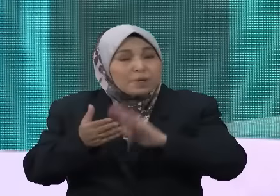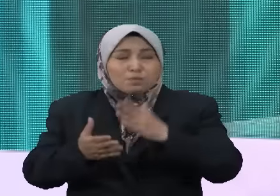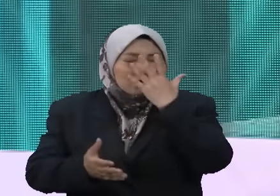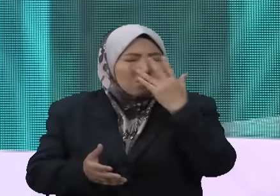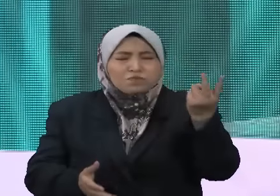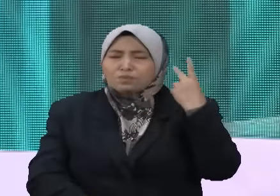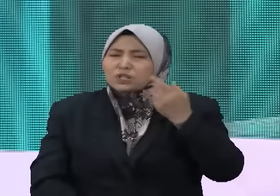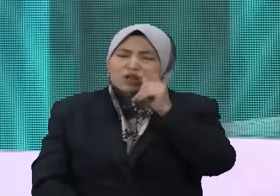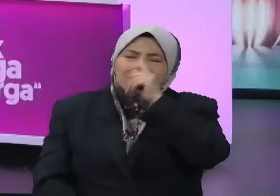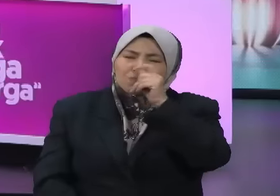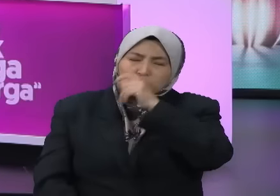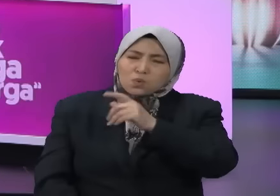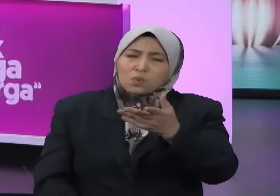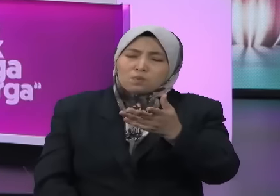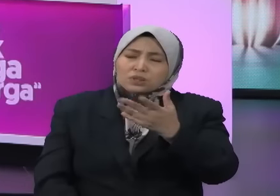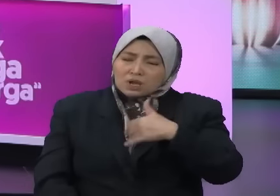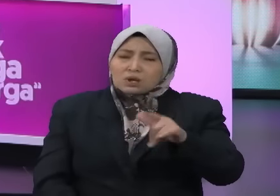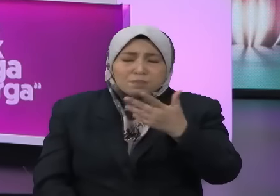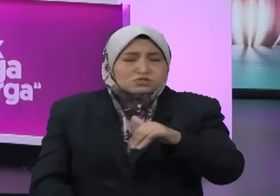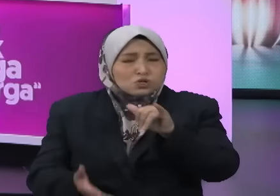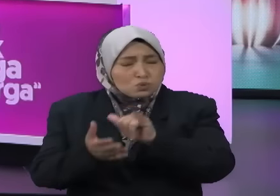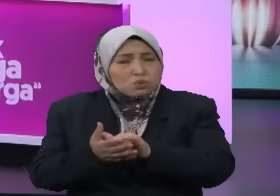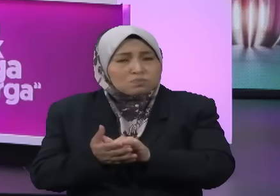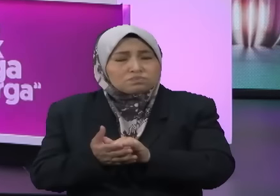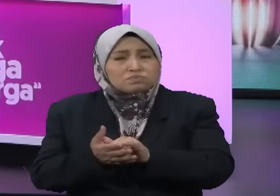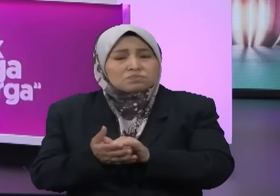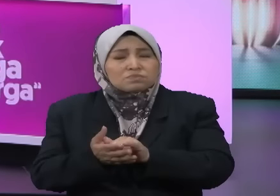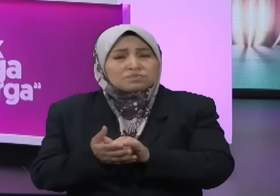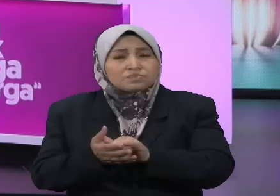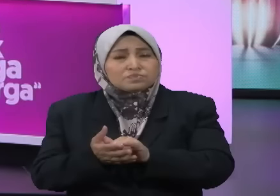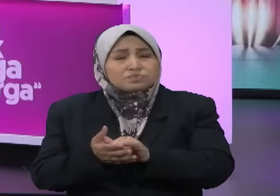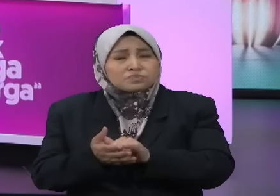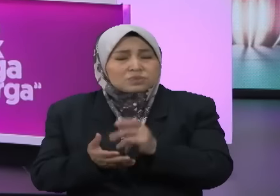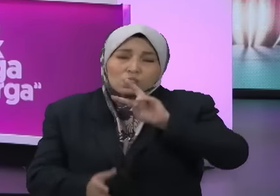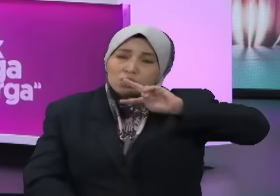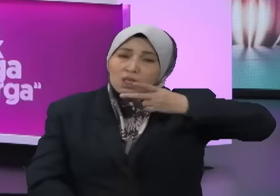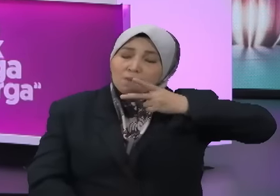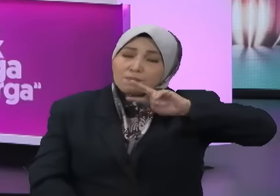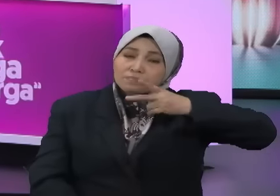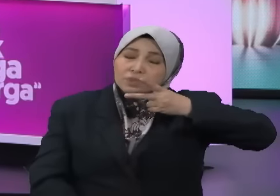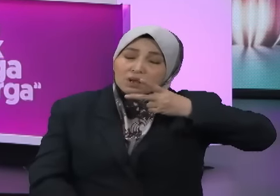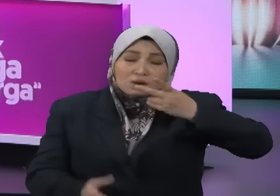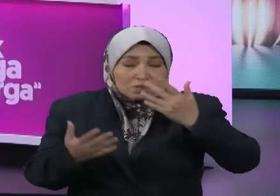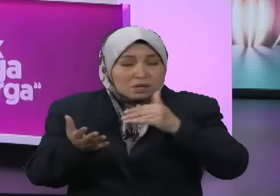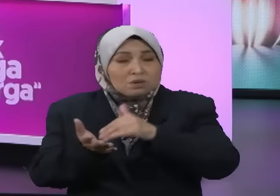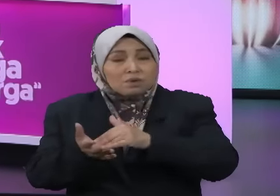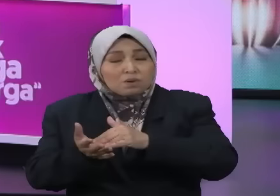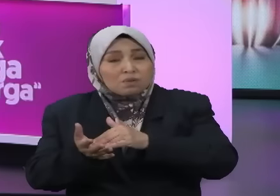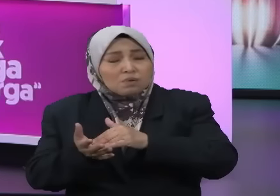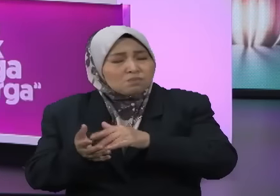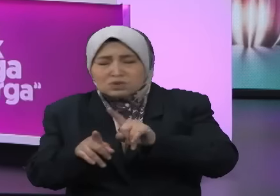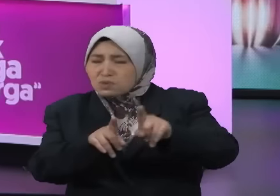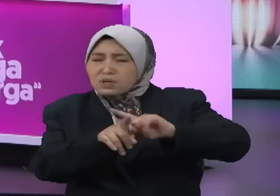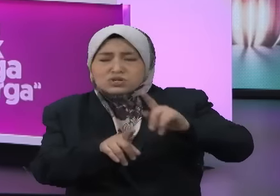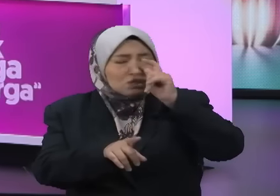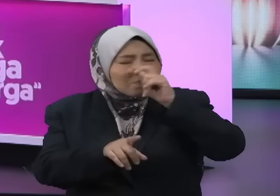menipu menipu kemudian mereka apa lagi mungkir janji kemudian mereka macam-macam